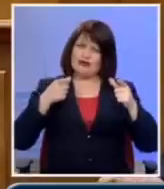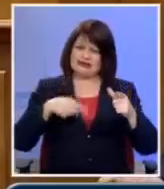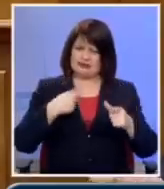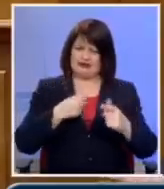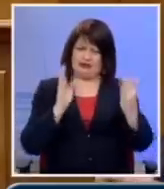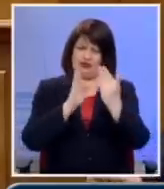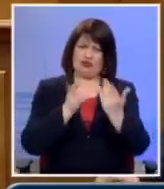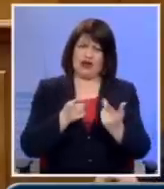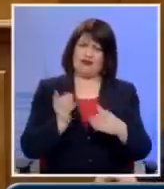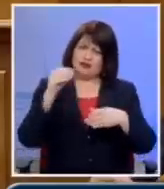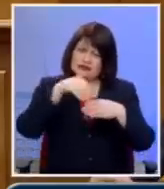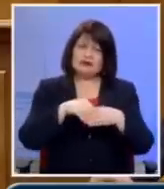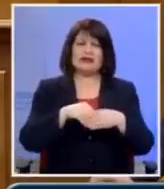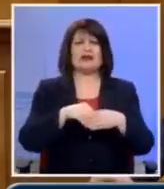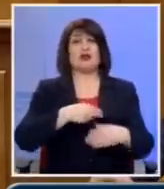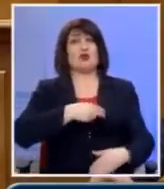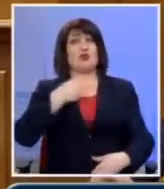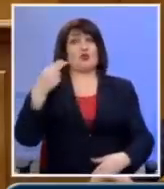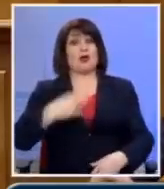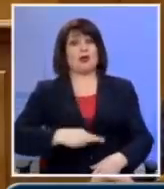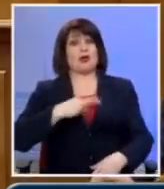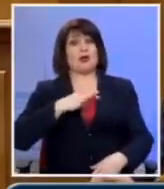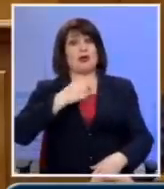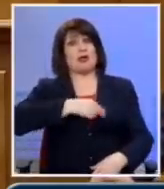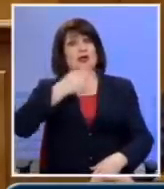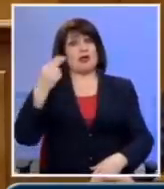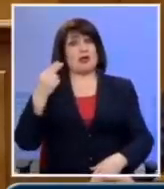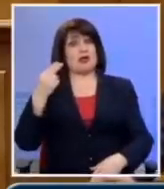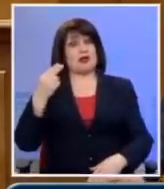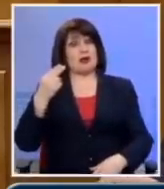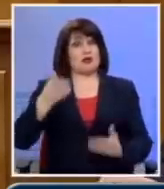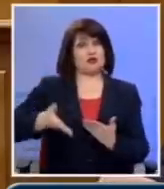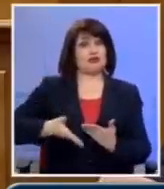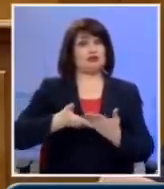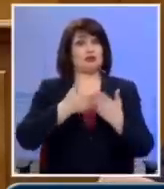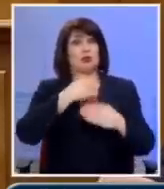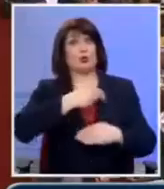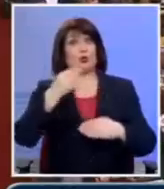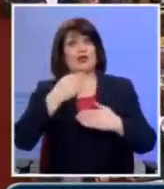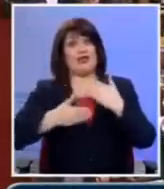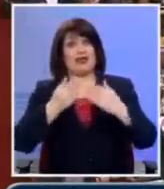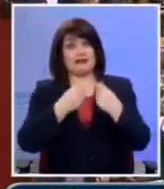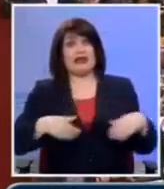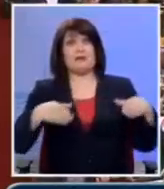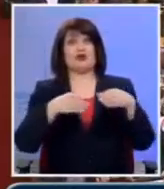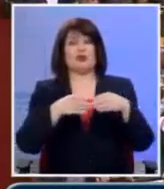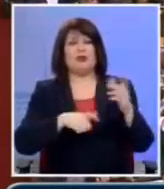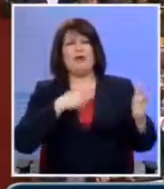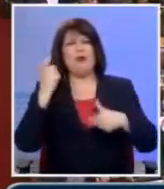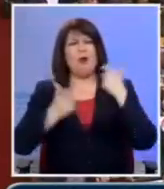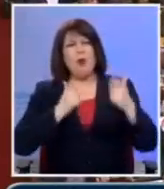συμμετείχε δίνοντας με το κύρος του κύρος και έμφαση σε μια διαδικασία.